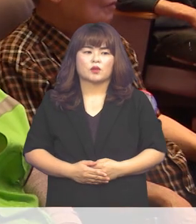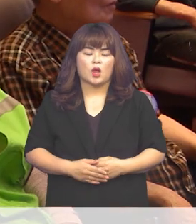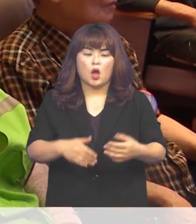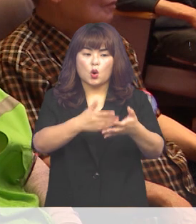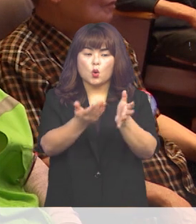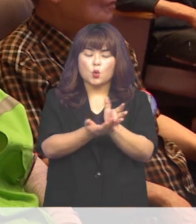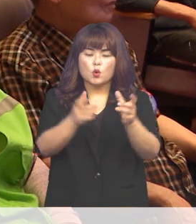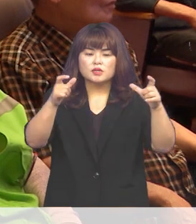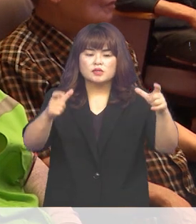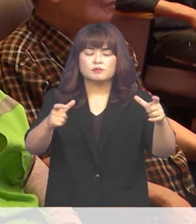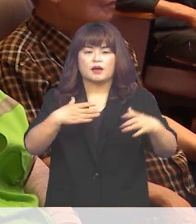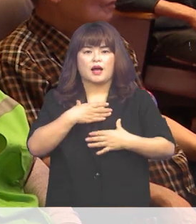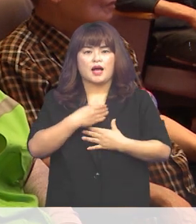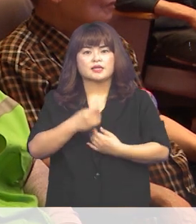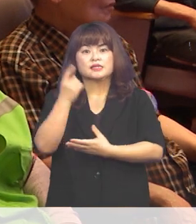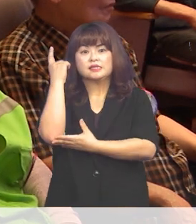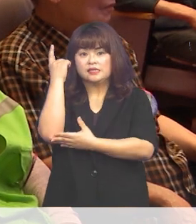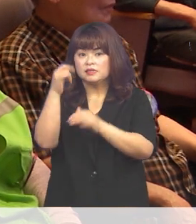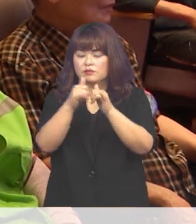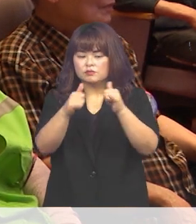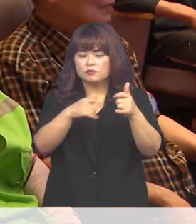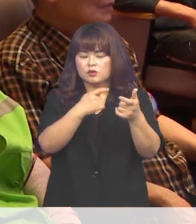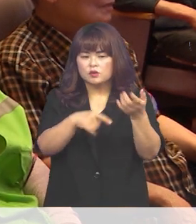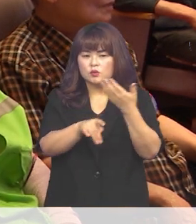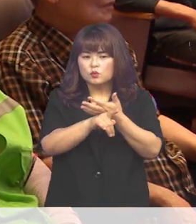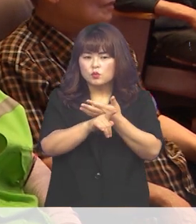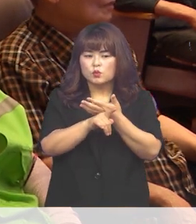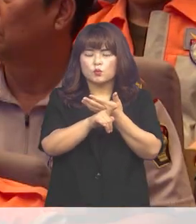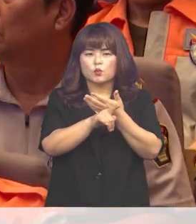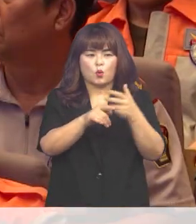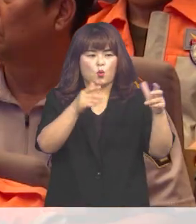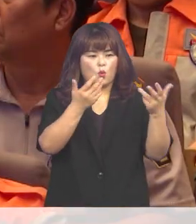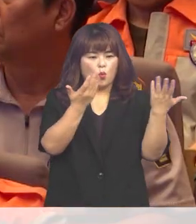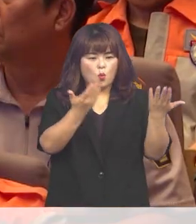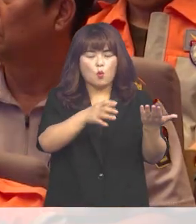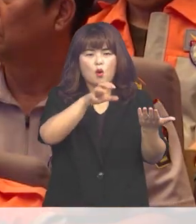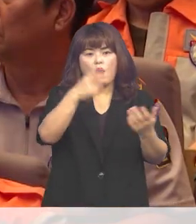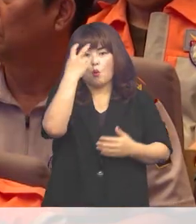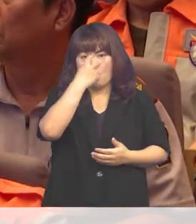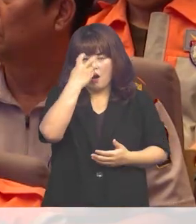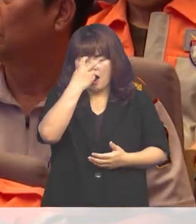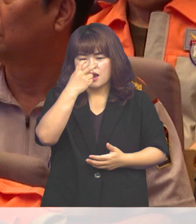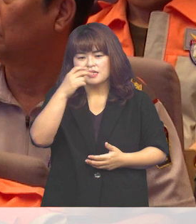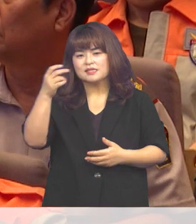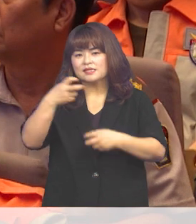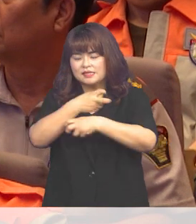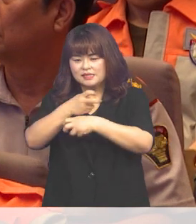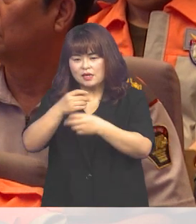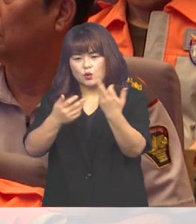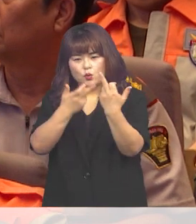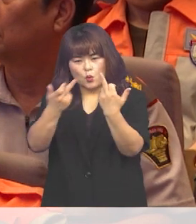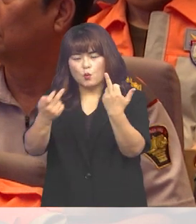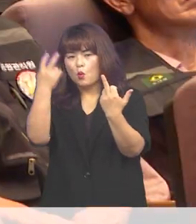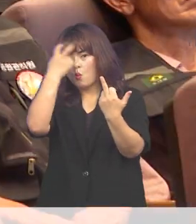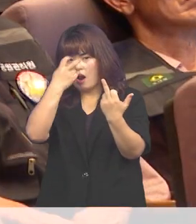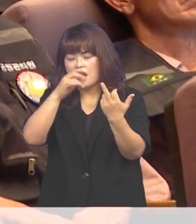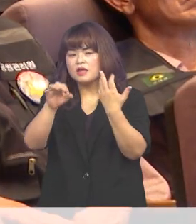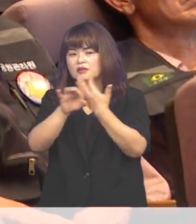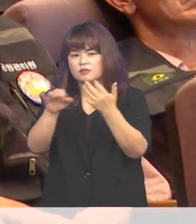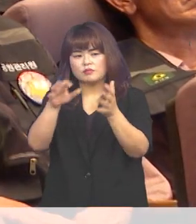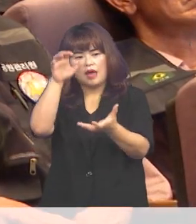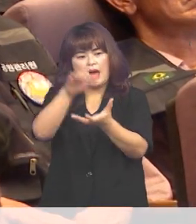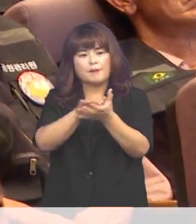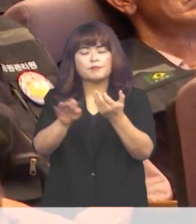시민안전지킴이는 공원관리원, 산지정화감시원, 의용소방대, 학교안전지킴이 등 총